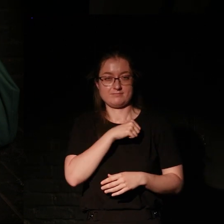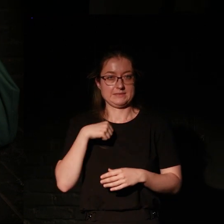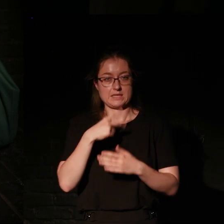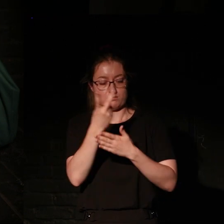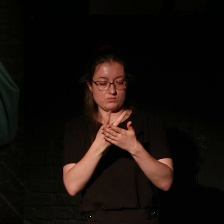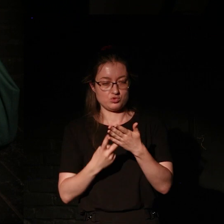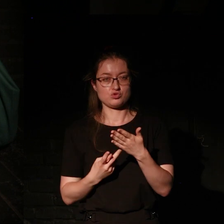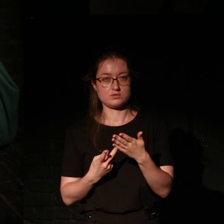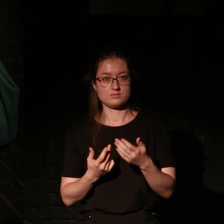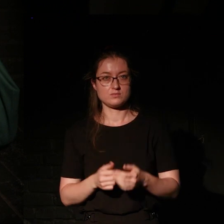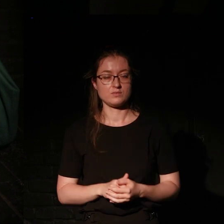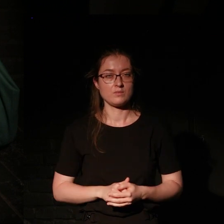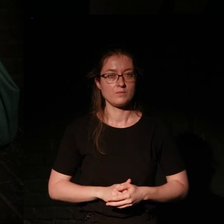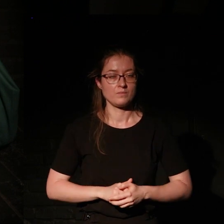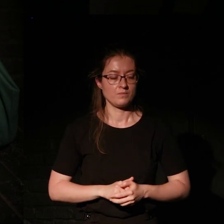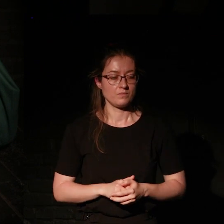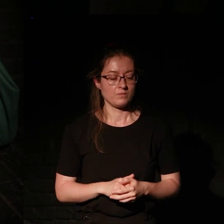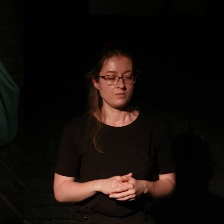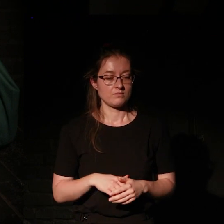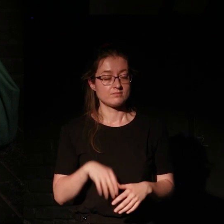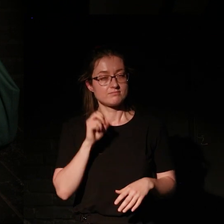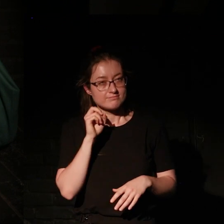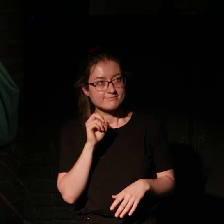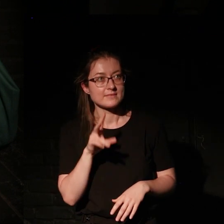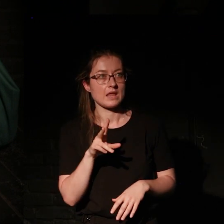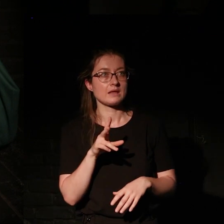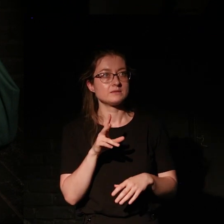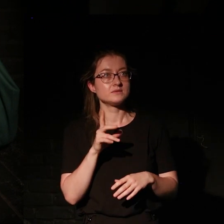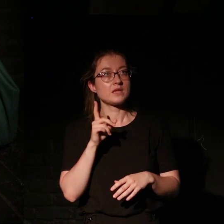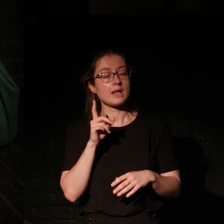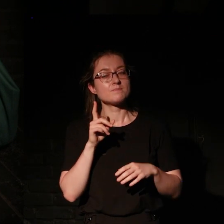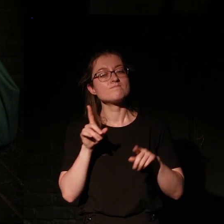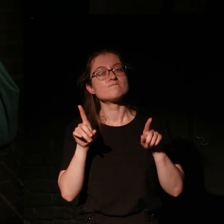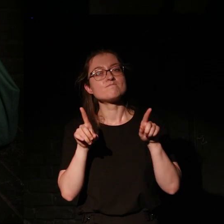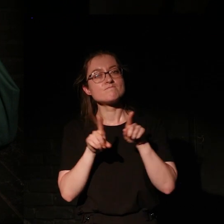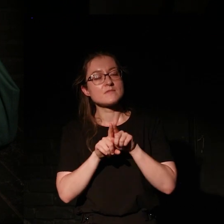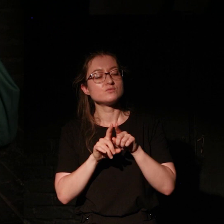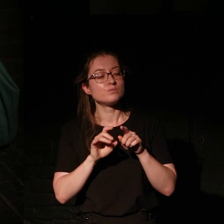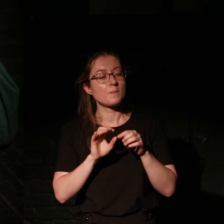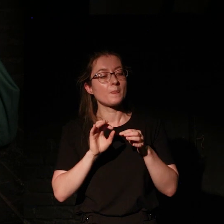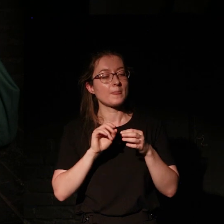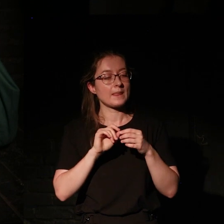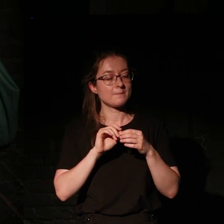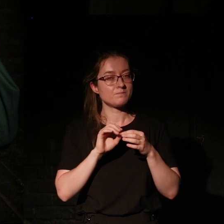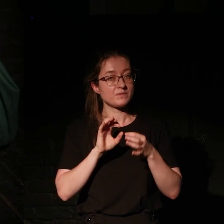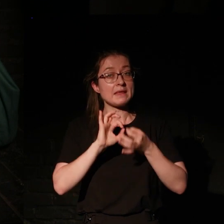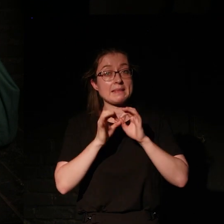Tak, ale nie byłoby to tak powszechne, nawet gdyby ta Biblia była rzeczywiście drukowana, ale